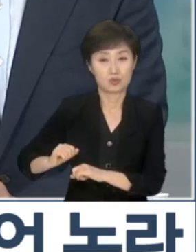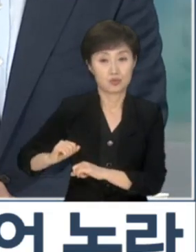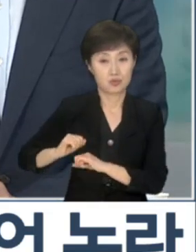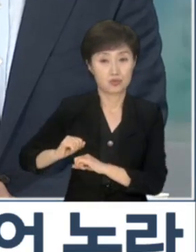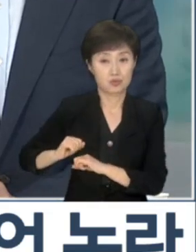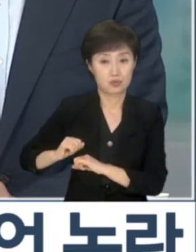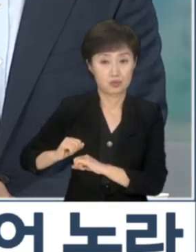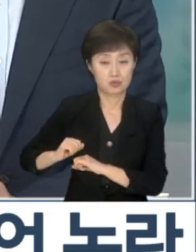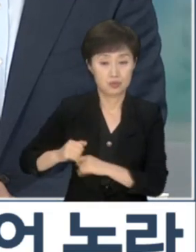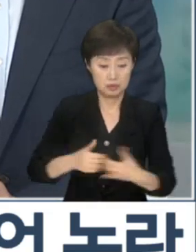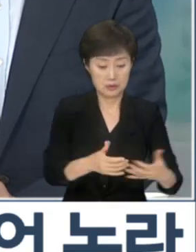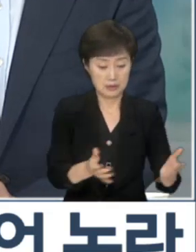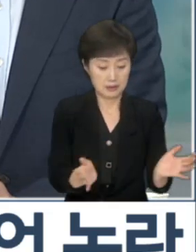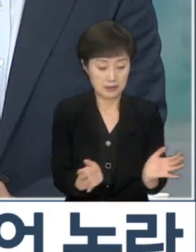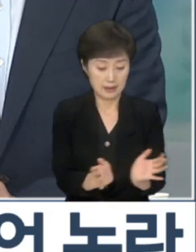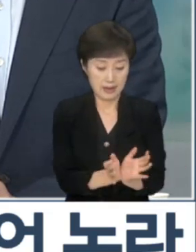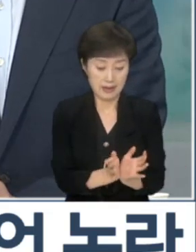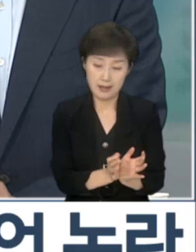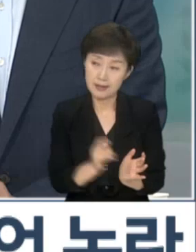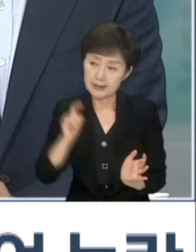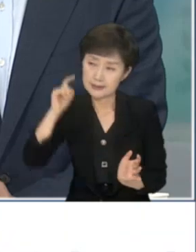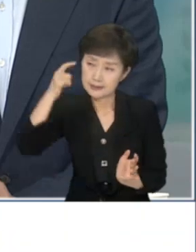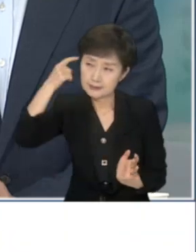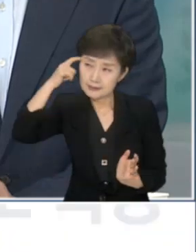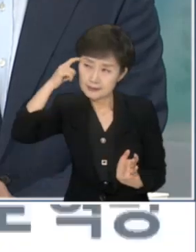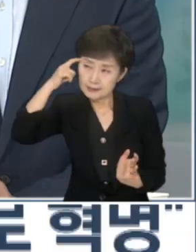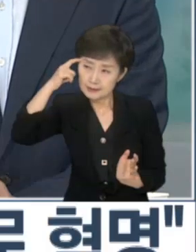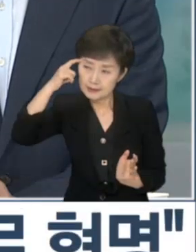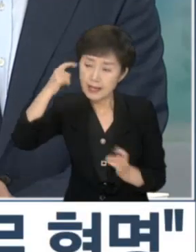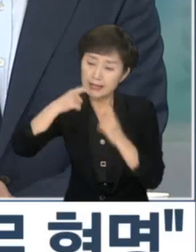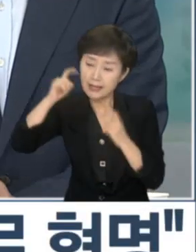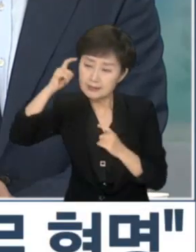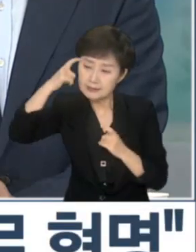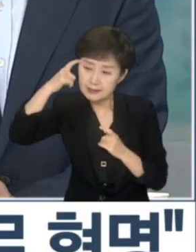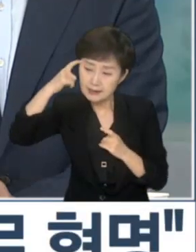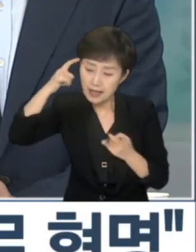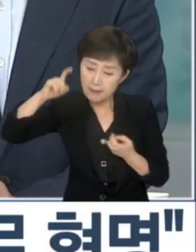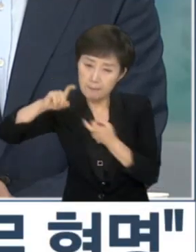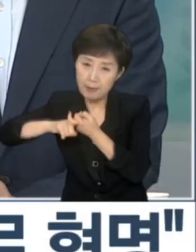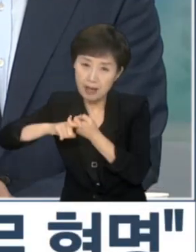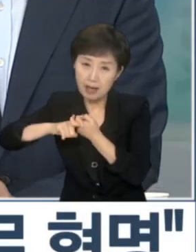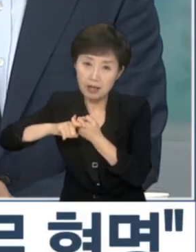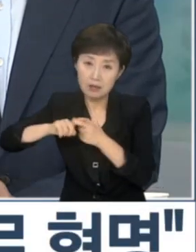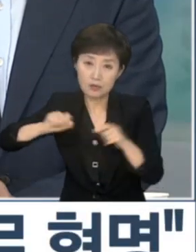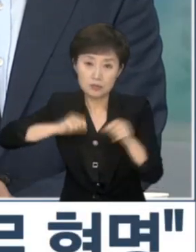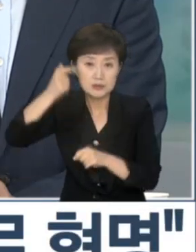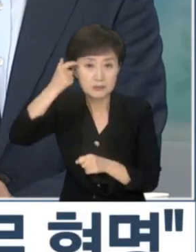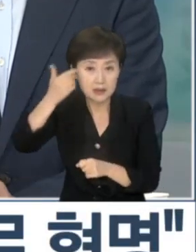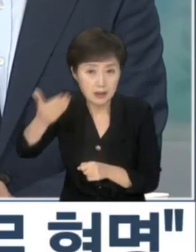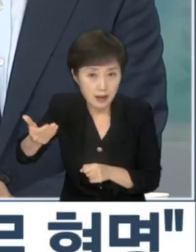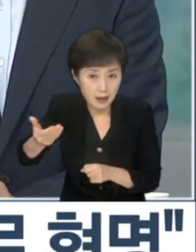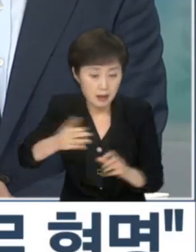의해서 움직이는 곳입니까 아니면 오로지 국가와 국민을 위해서 움직이는 곳입니다